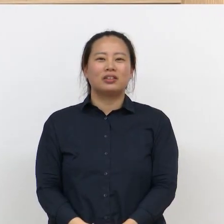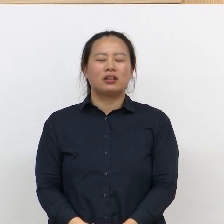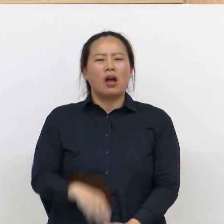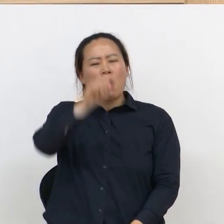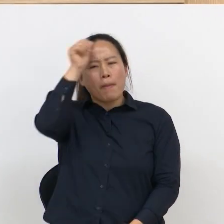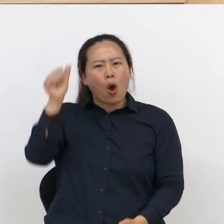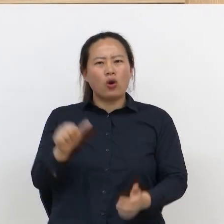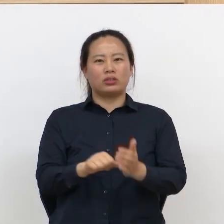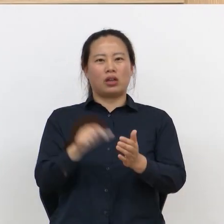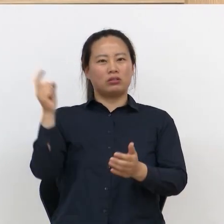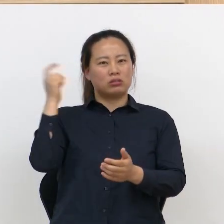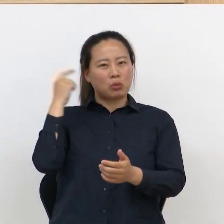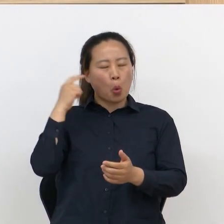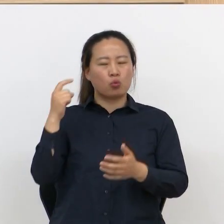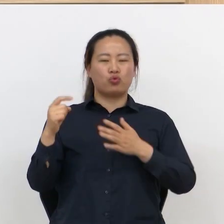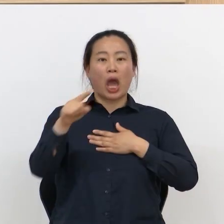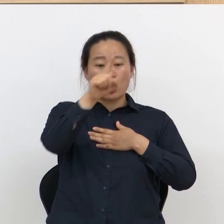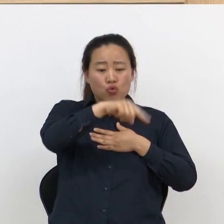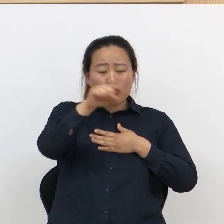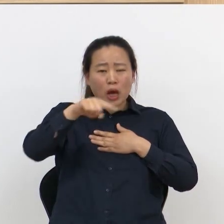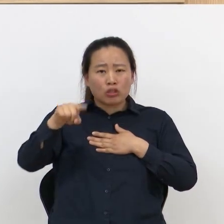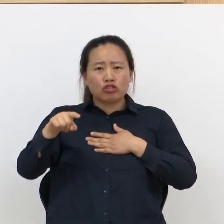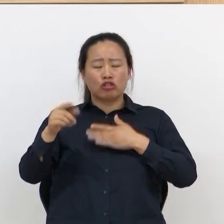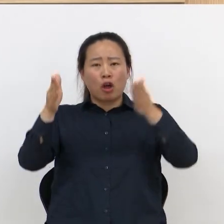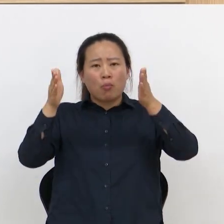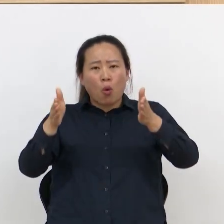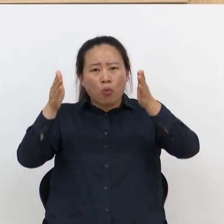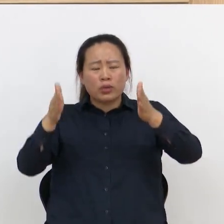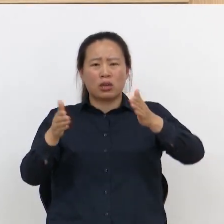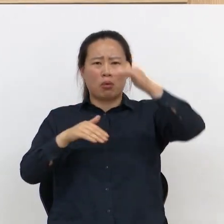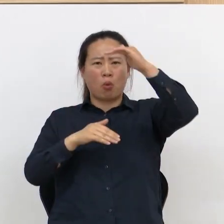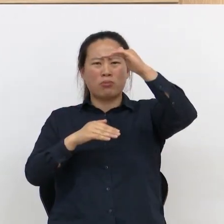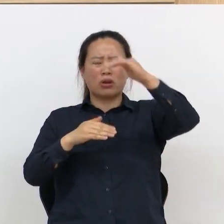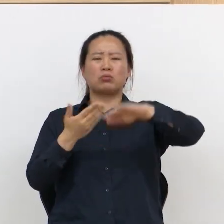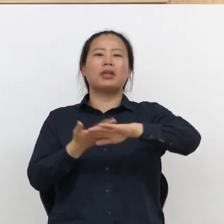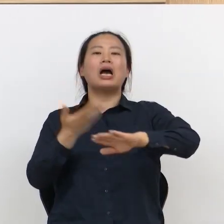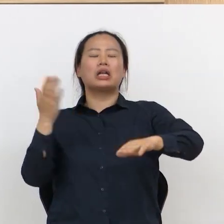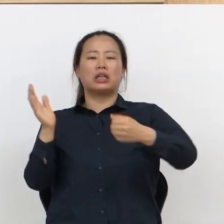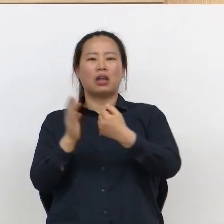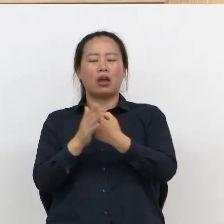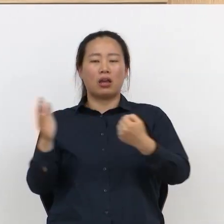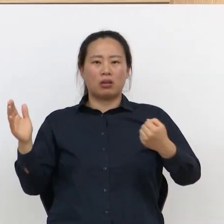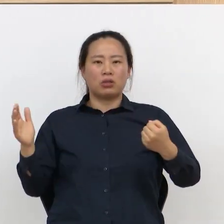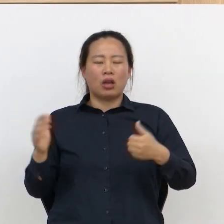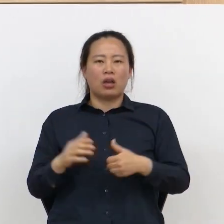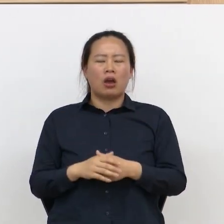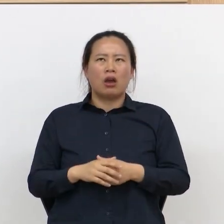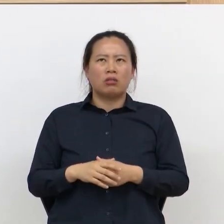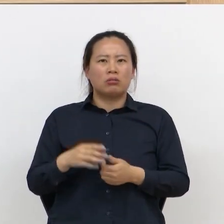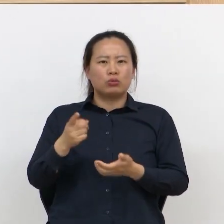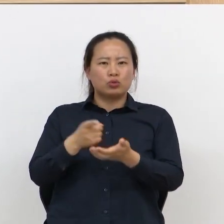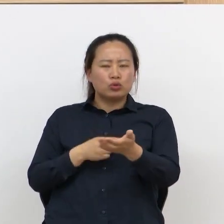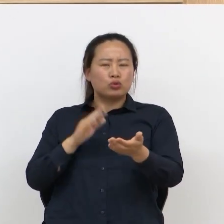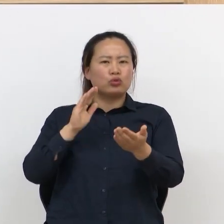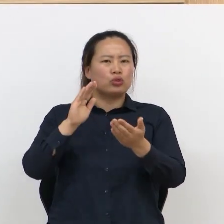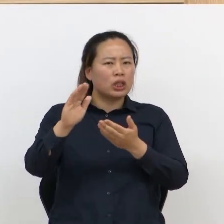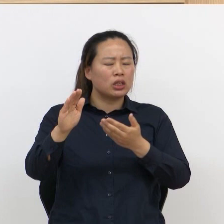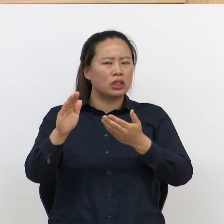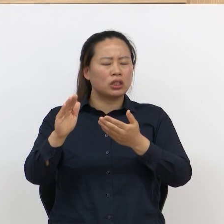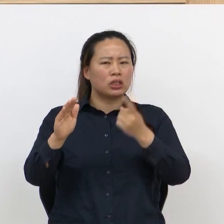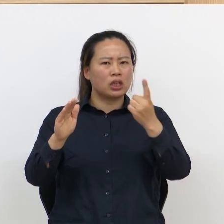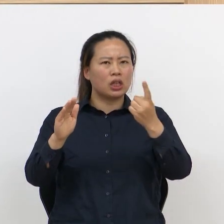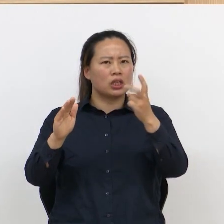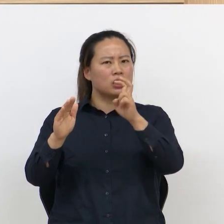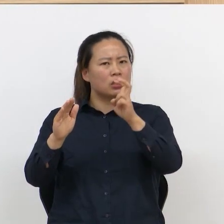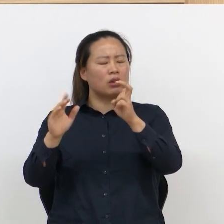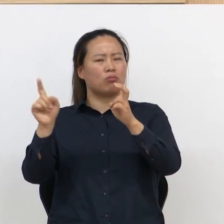평생 들어온 우리의 주파수 범위랑 완전히 다 다른 새로운 소리거든요. 그래서 수술 직후에는 한 1, 20% 알아듣게 되고